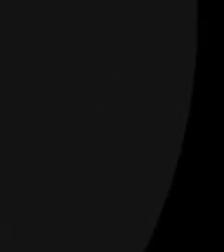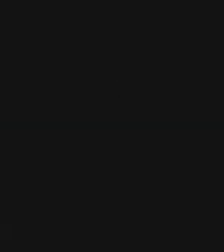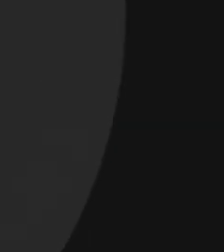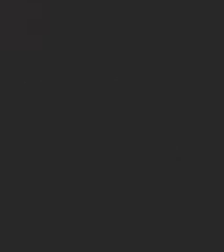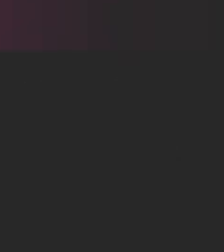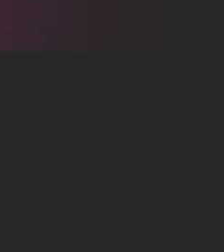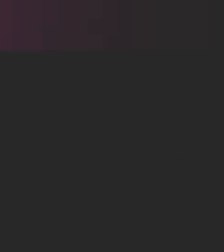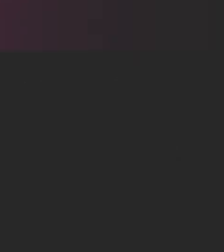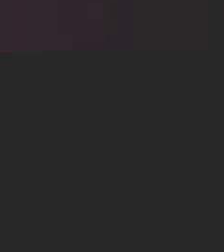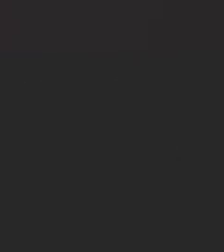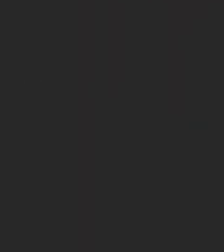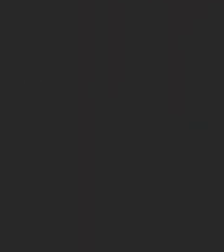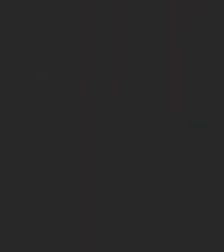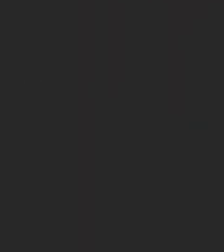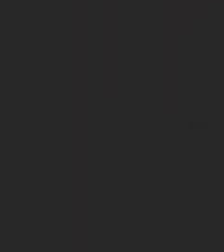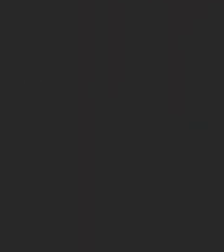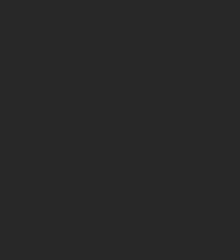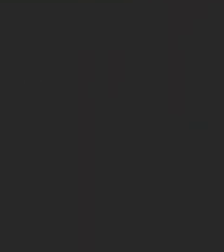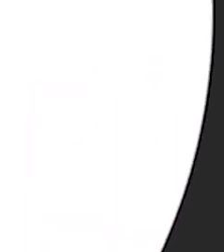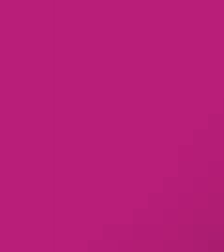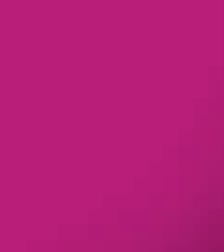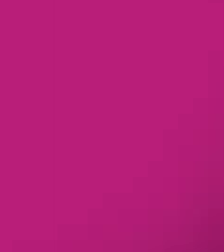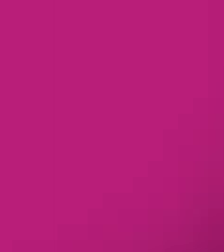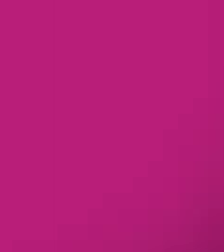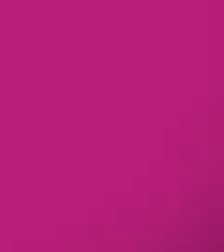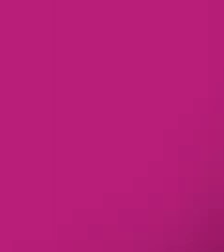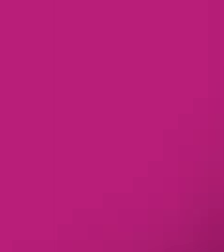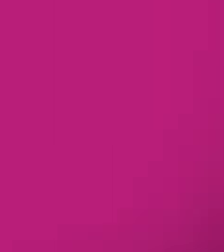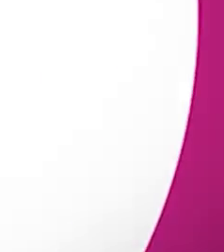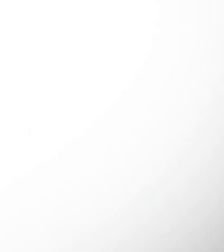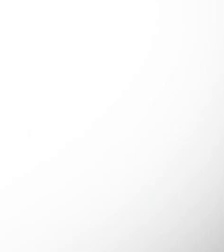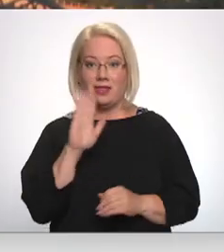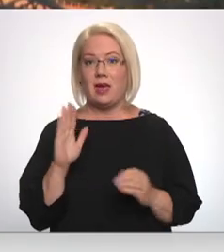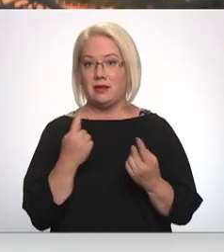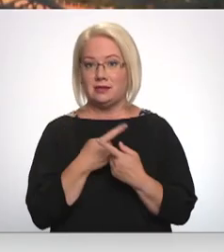Re! Viss ēters ir te!